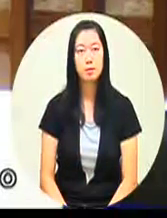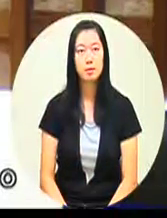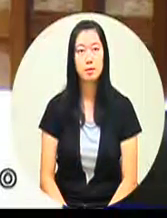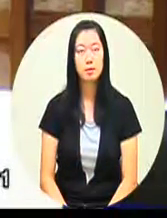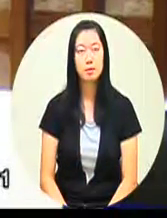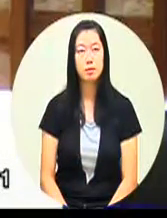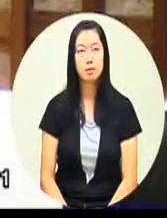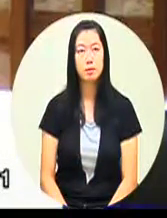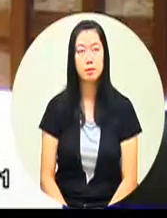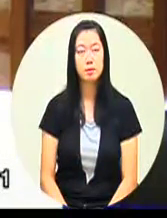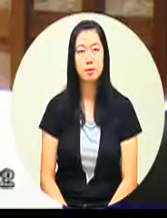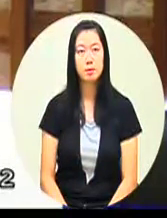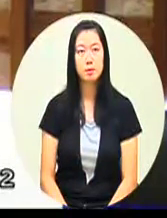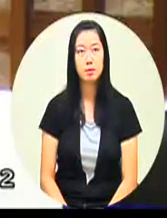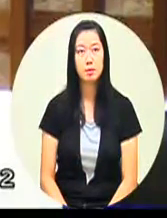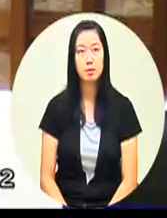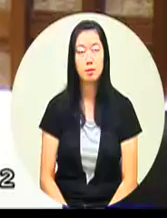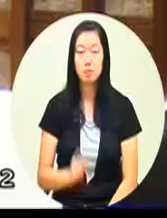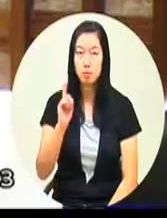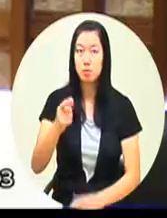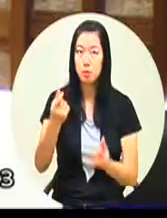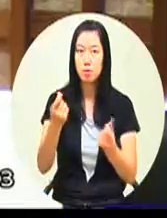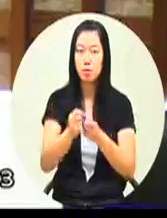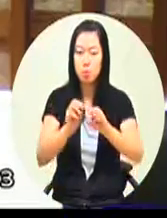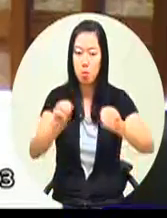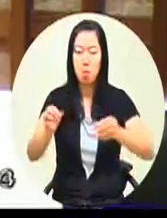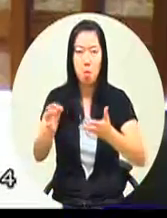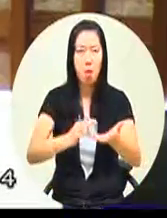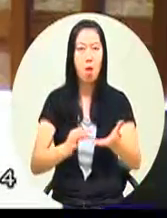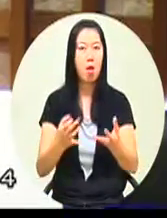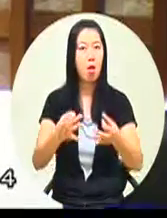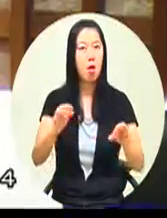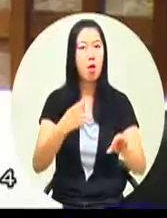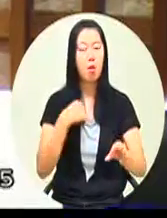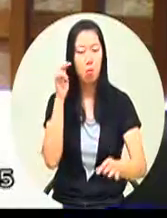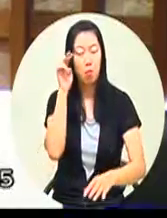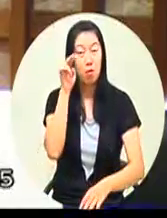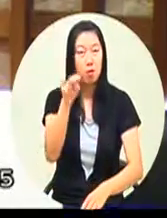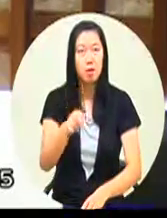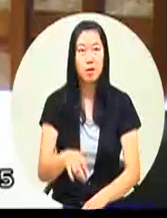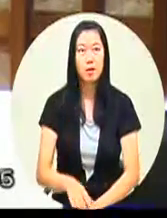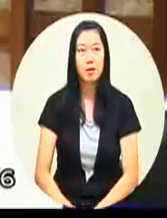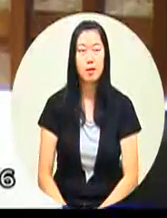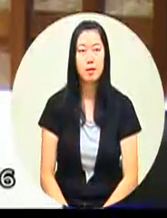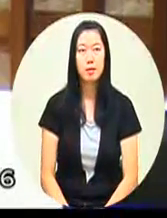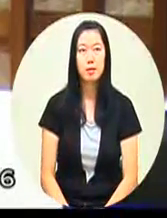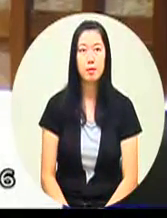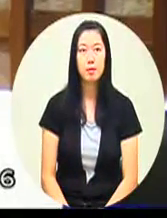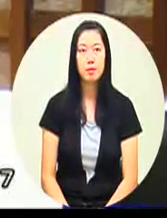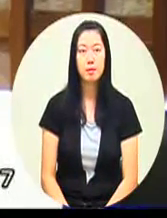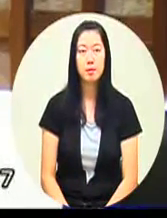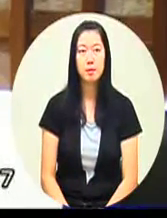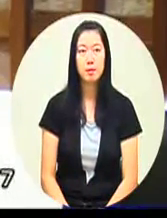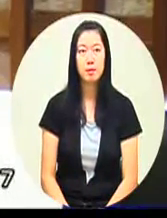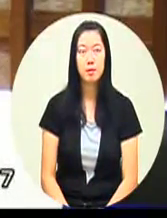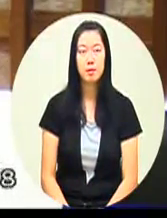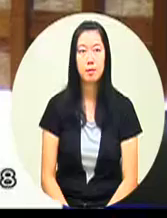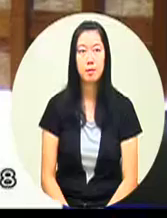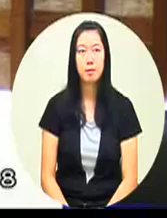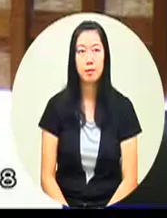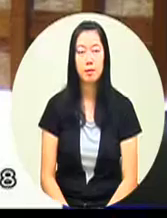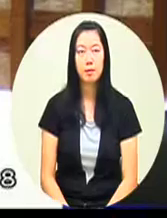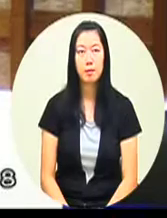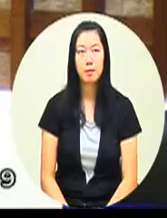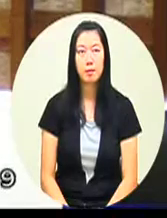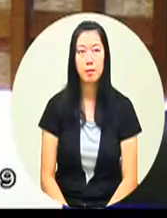哦，甚至像即摆拢在卖土啦。啊，卖土我都甲看，即摆讲一立方要三十块的什么金啊？